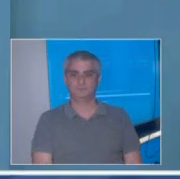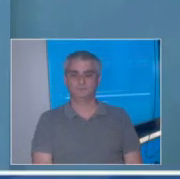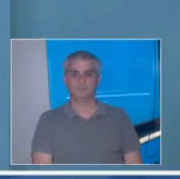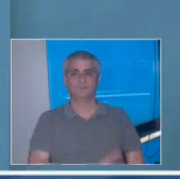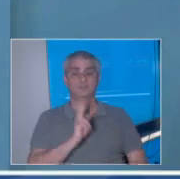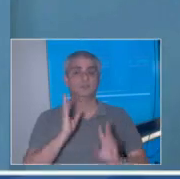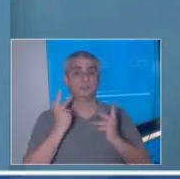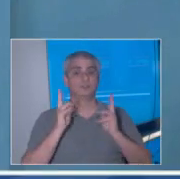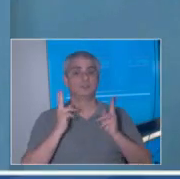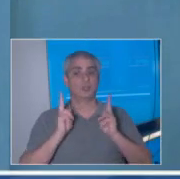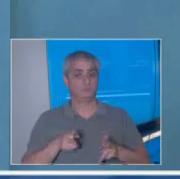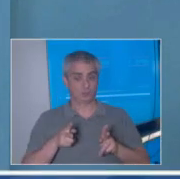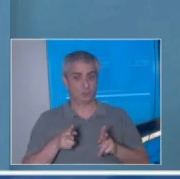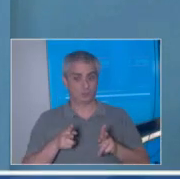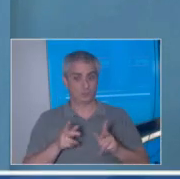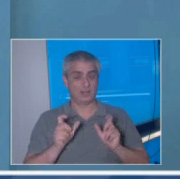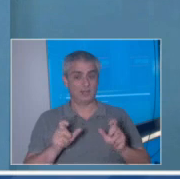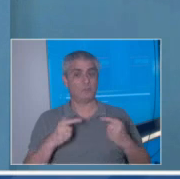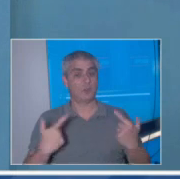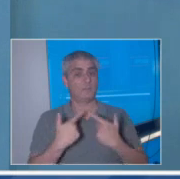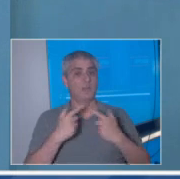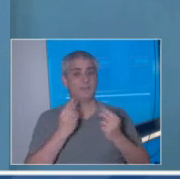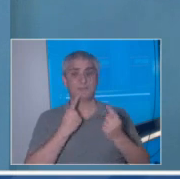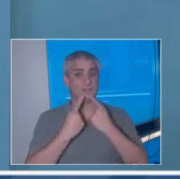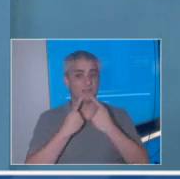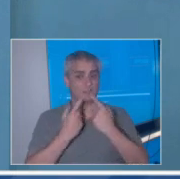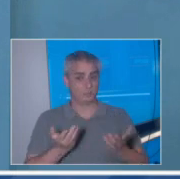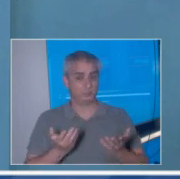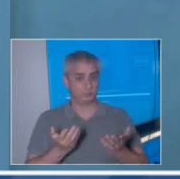שיש אפשרות למנוע מלחמת אחים בהידברות,